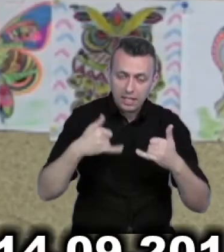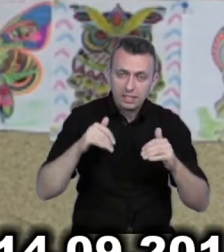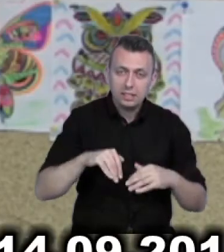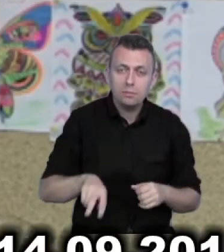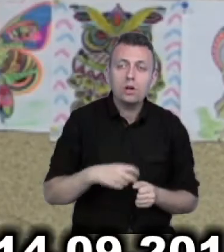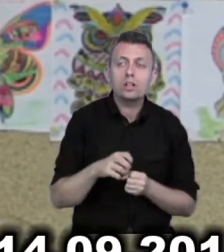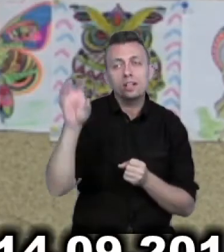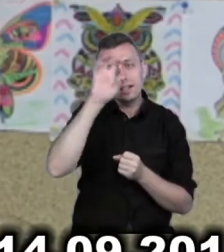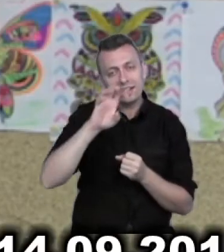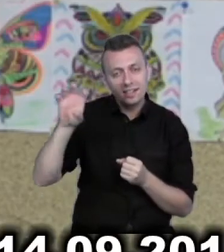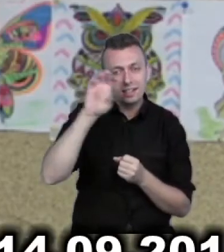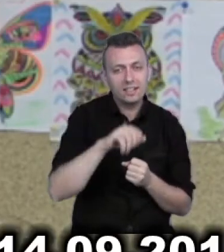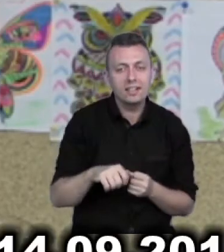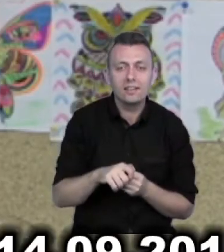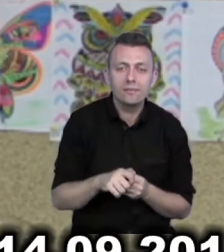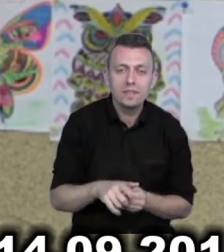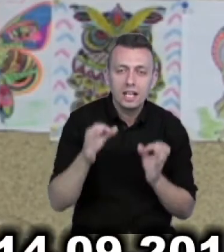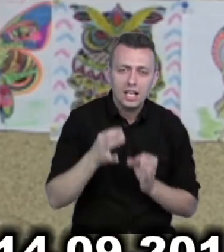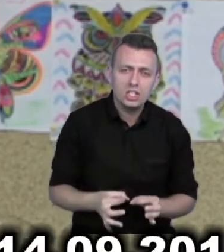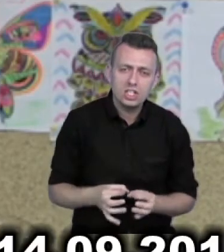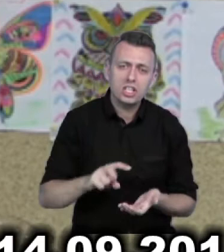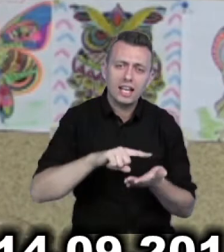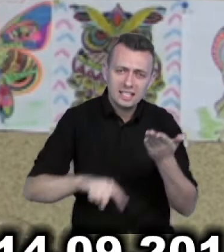mamy wyjątkowy dzień, ponieważ